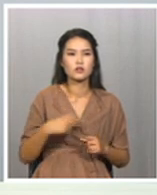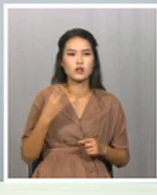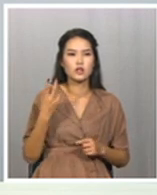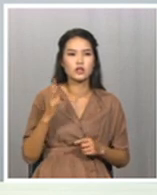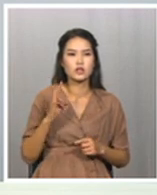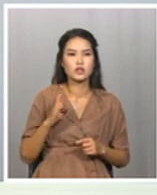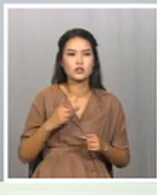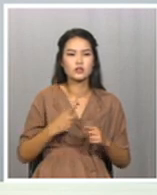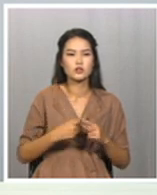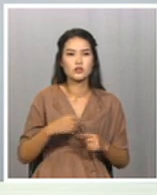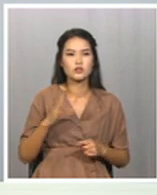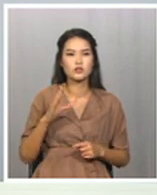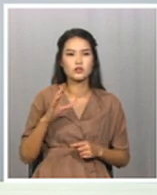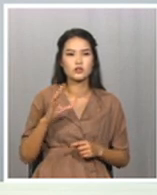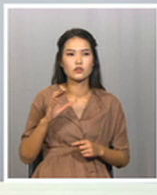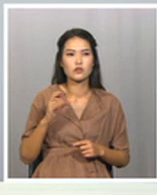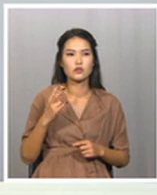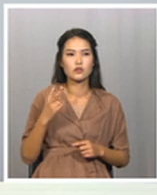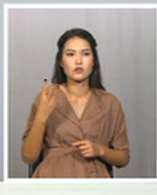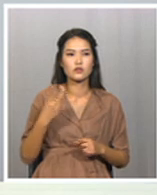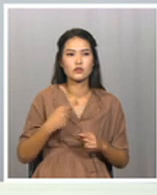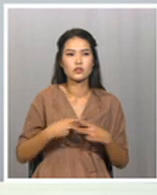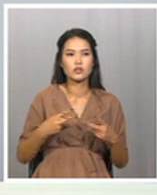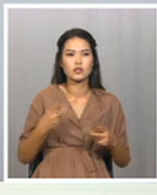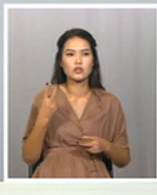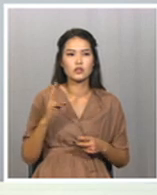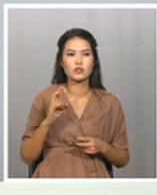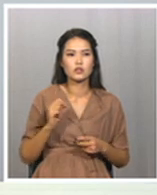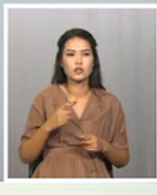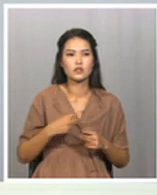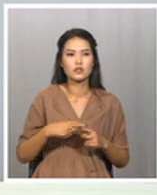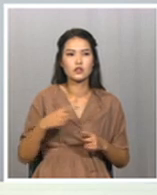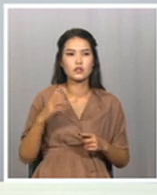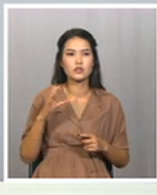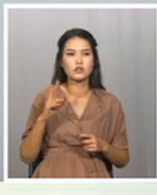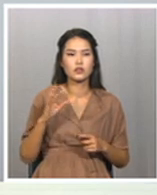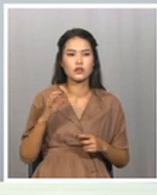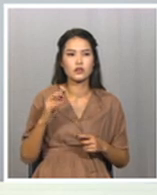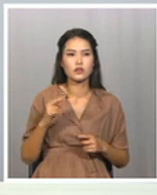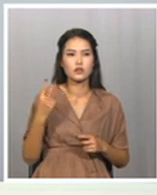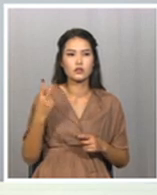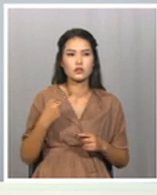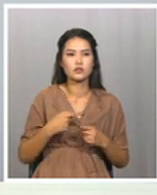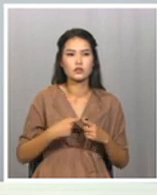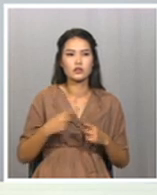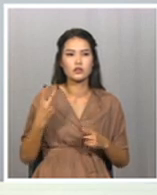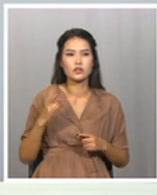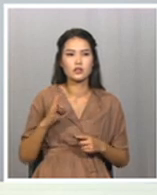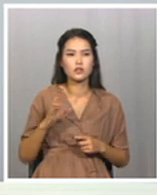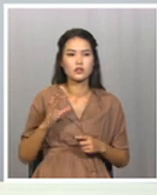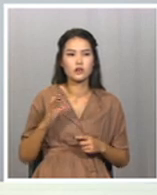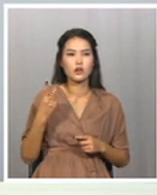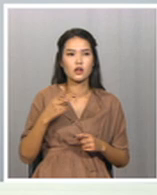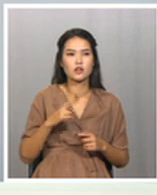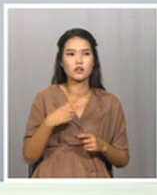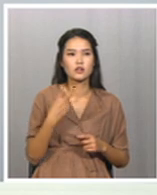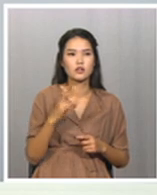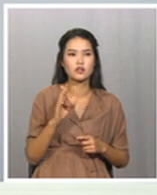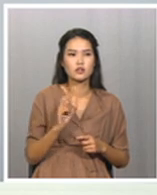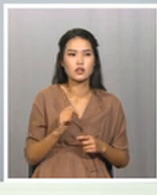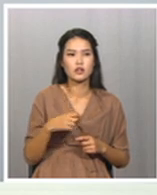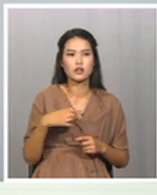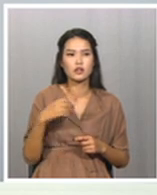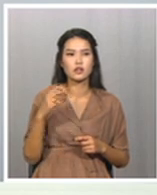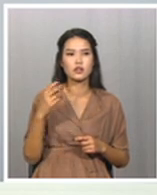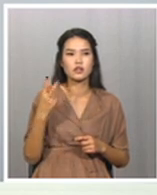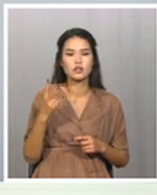қышқылы, және натрий сульфаты электролиттер болғандықтан иондарға толық ыдырайды. Нәтижесінде қысқартылған